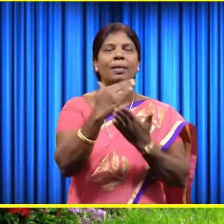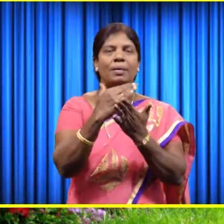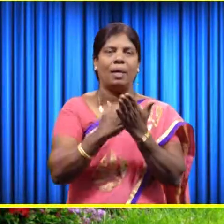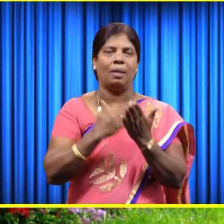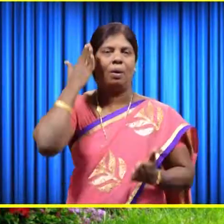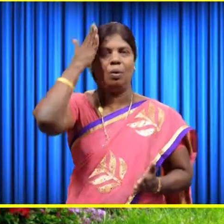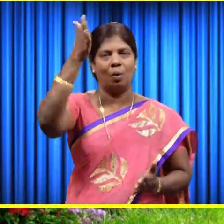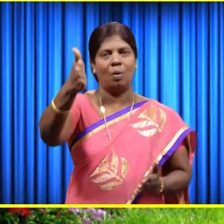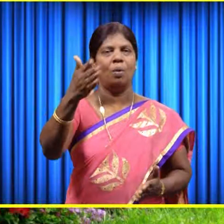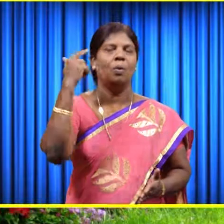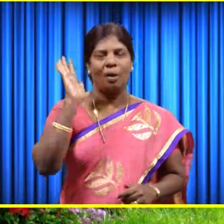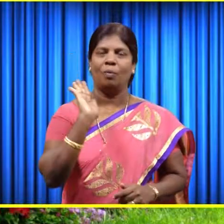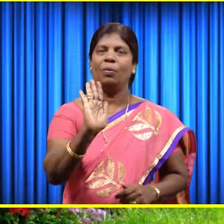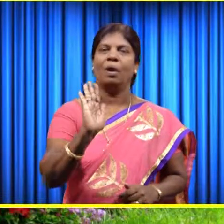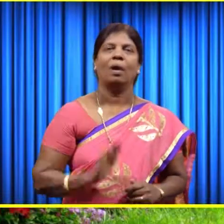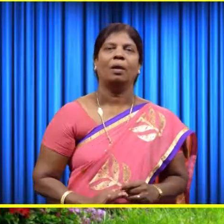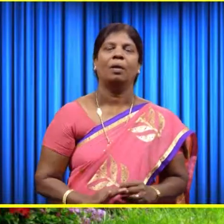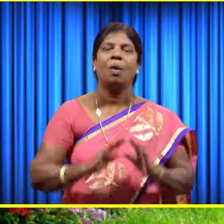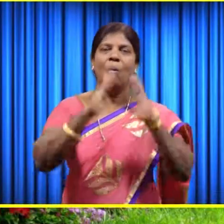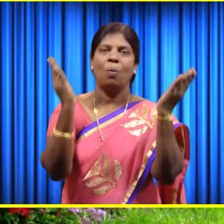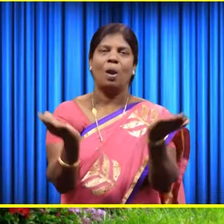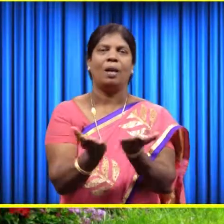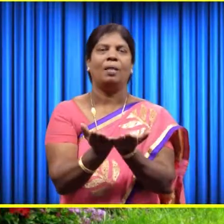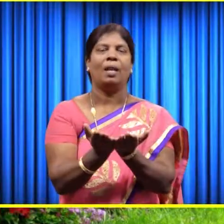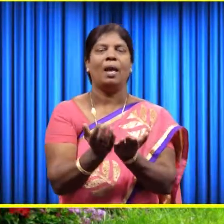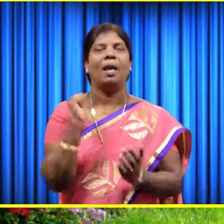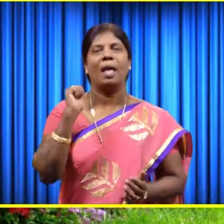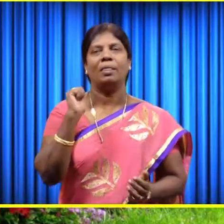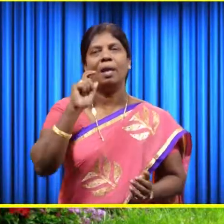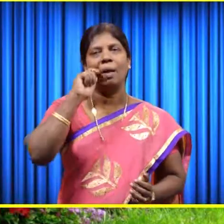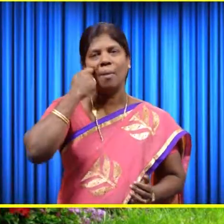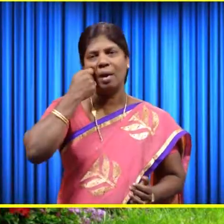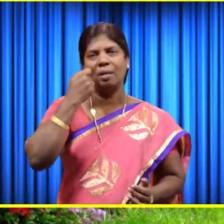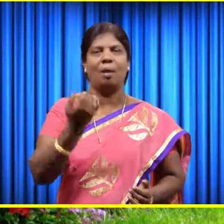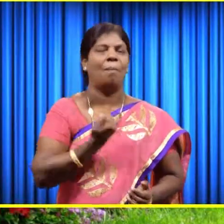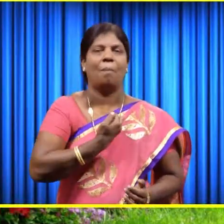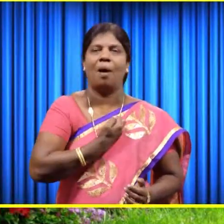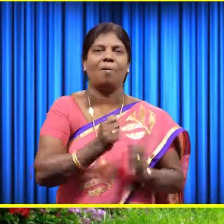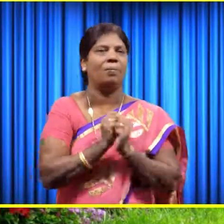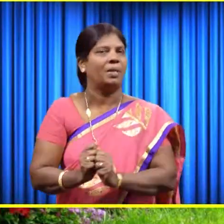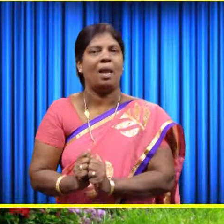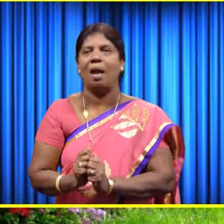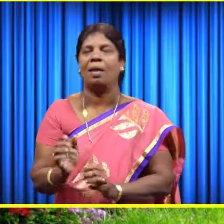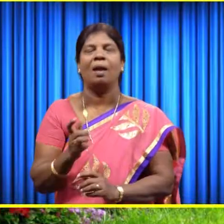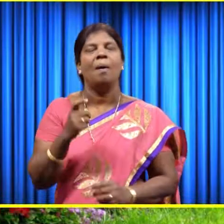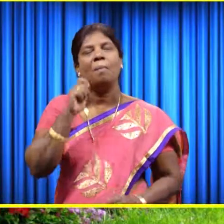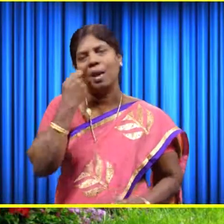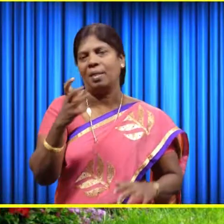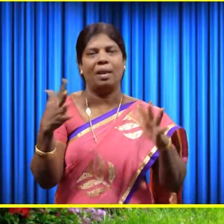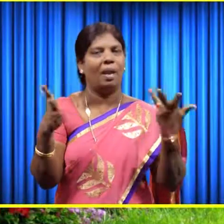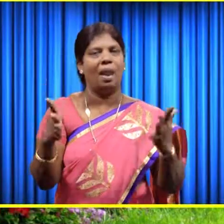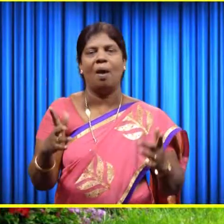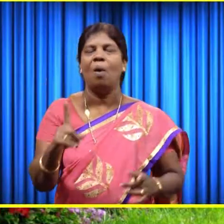நோக்கம். உணர்வீர்களா? உலகத்திலே எந்த மனிதனும் பாவம் செய்யாத மனிதன் கிடையாது,